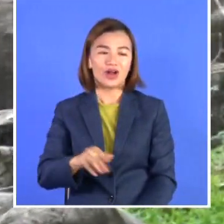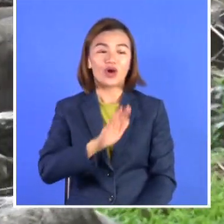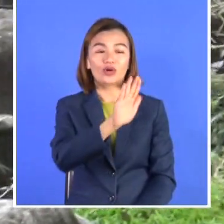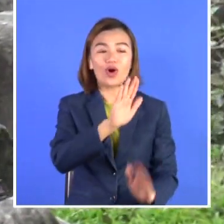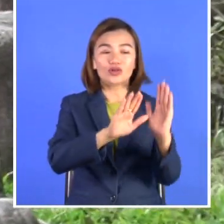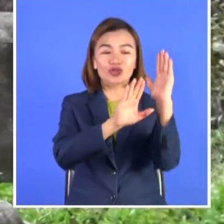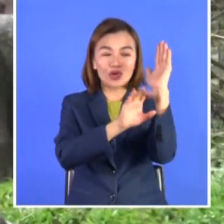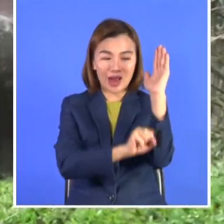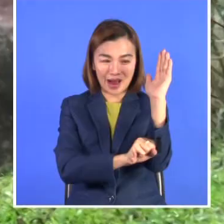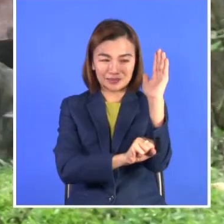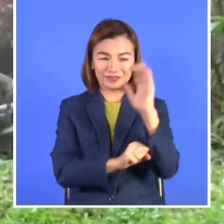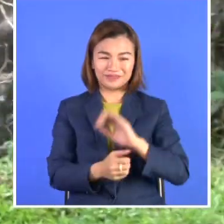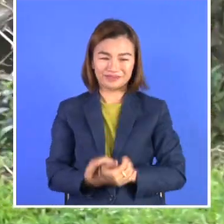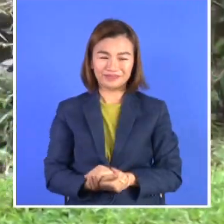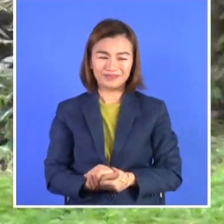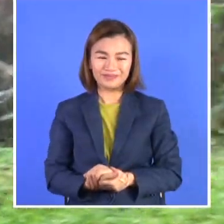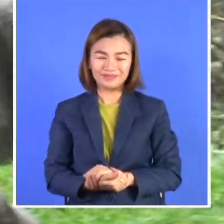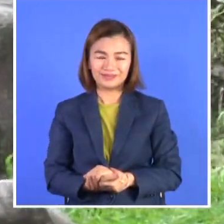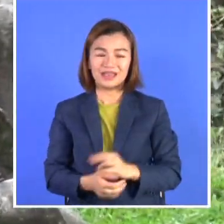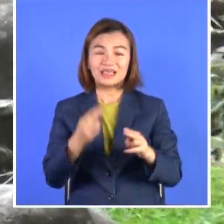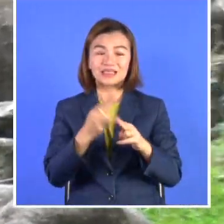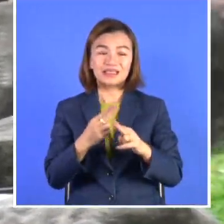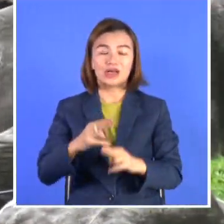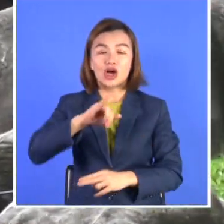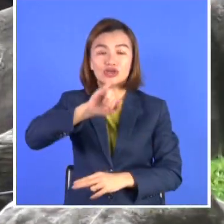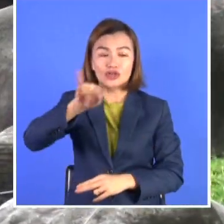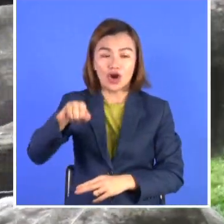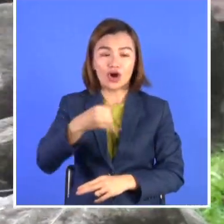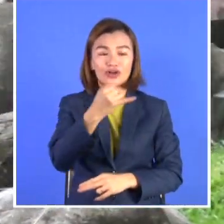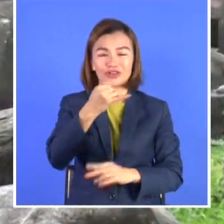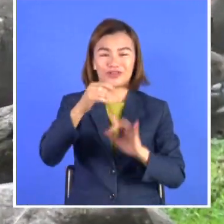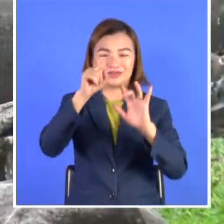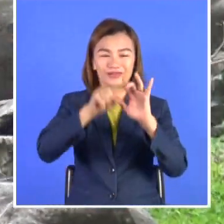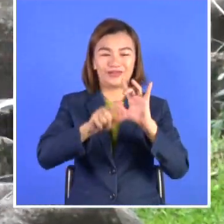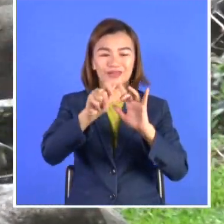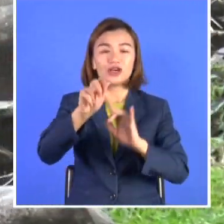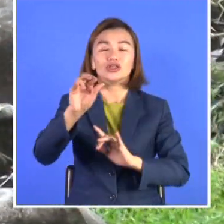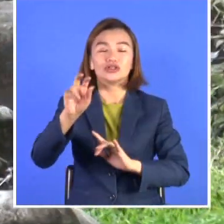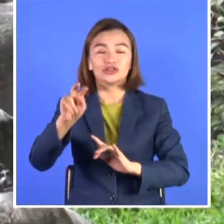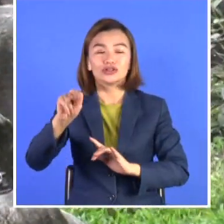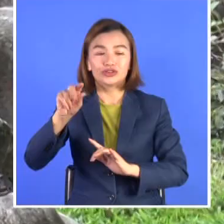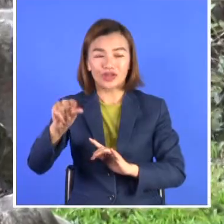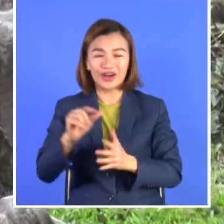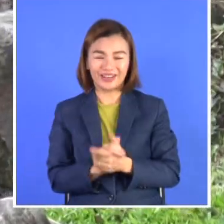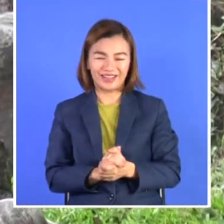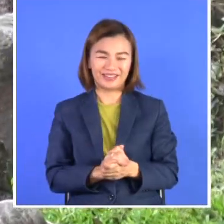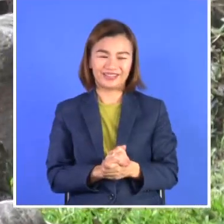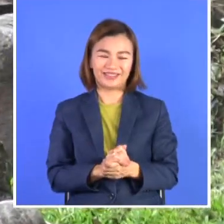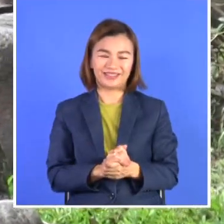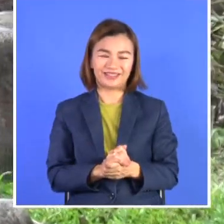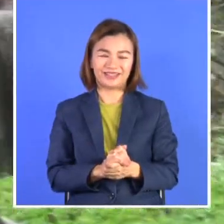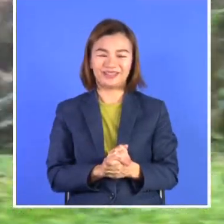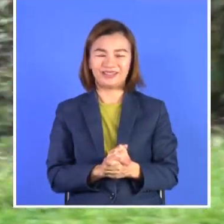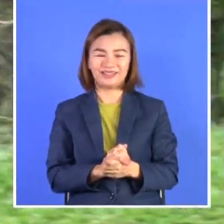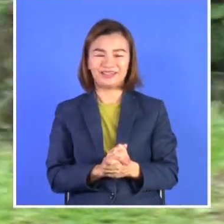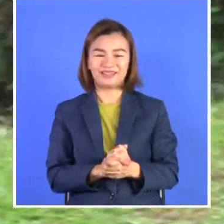นี่เจ้าจอนเสียงเฮ้เฮ้เฮ้ไปใส่หมวกหน่อยเว้ยจอนเลยได้เป็นซานตาคลอสเว้ย